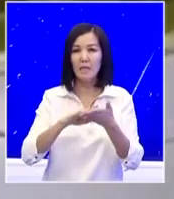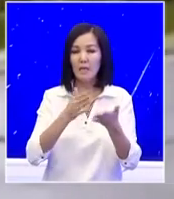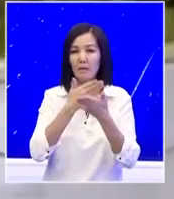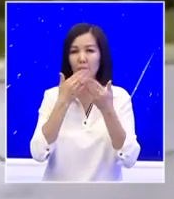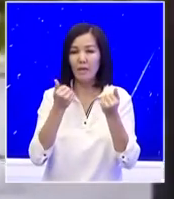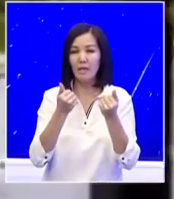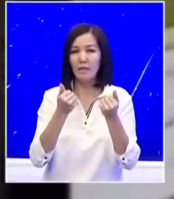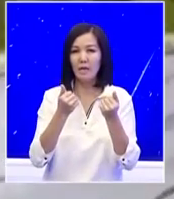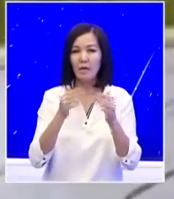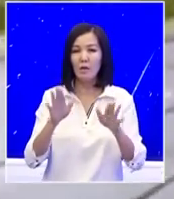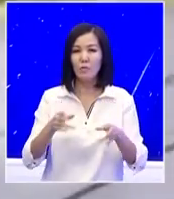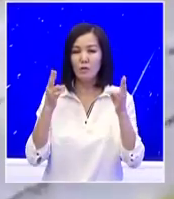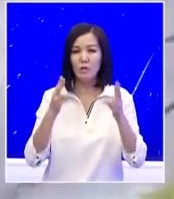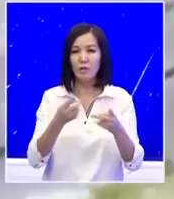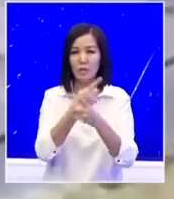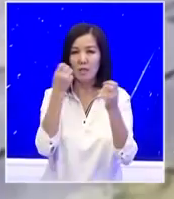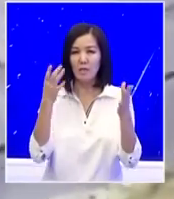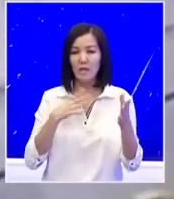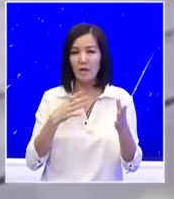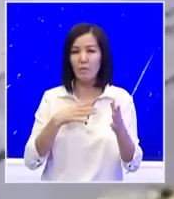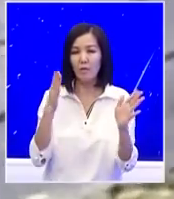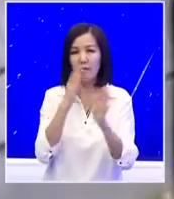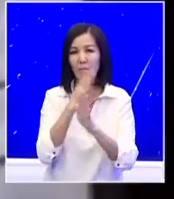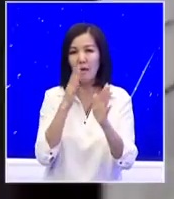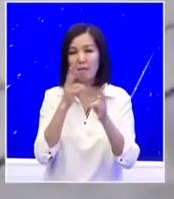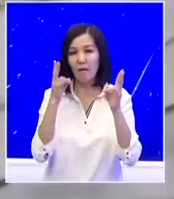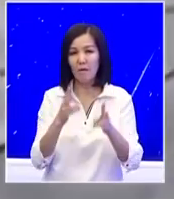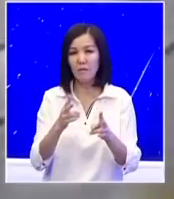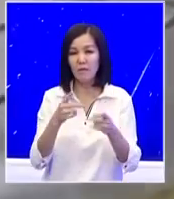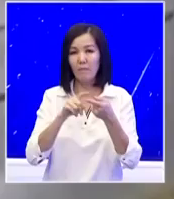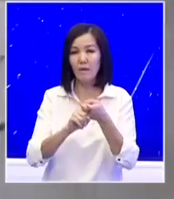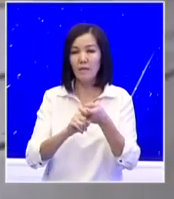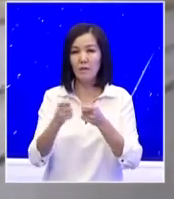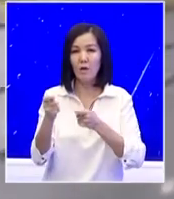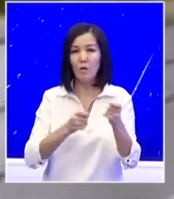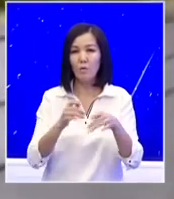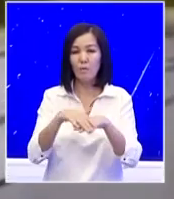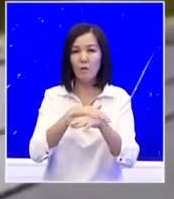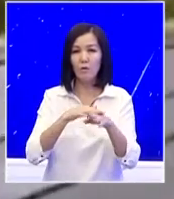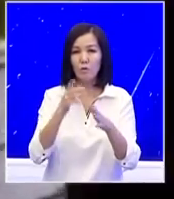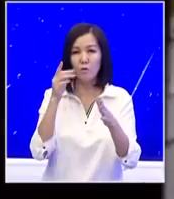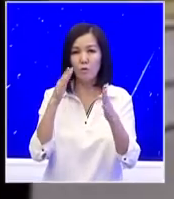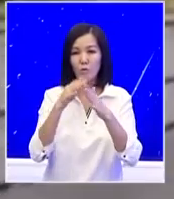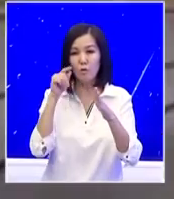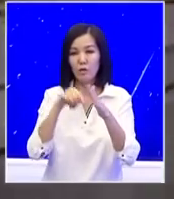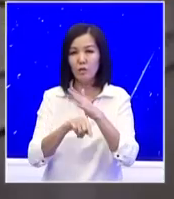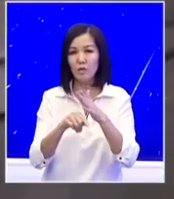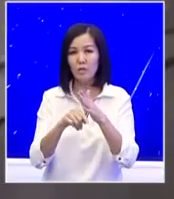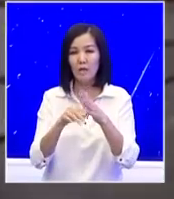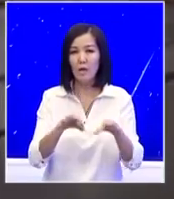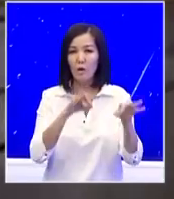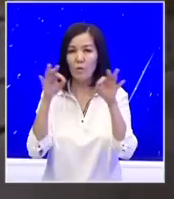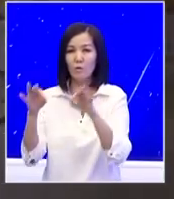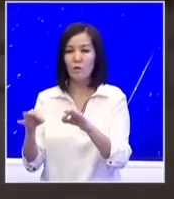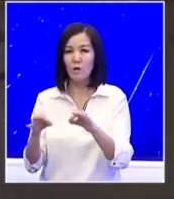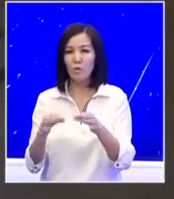тіркелмегеніне қарамастан төтенше жағдай жариялаған болатын. Табиғаттың тосы мінезіне орай ел үкіметі тұрғындарға үйлерінен шығып эвакуация орталықтарына